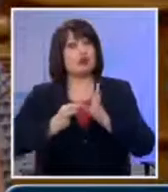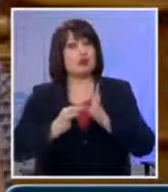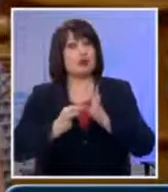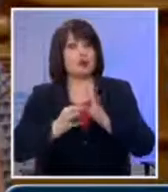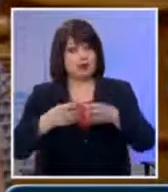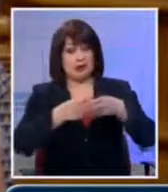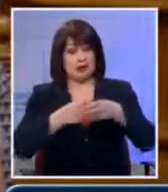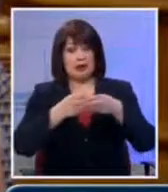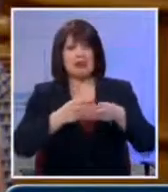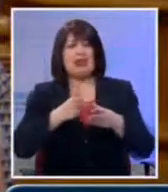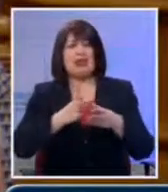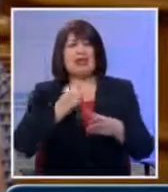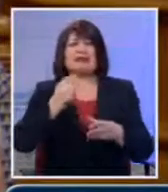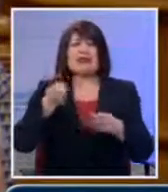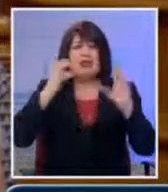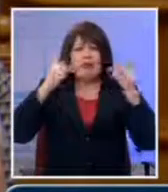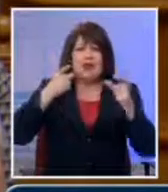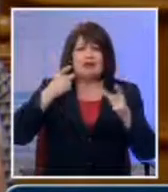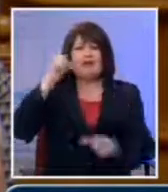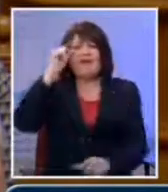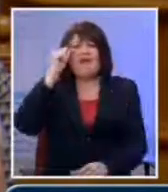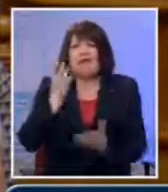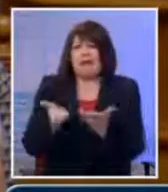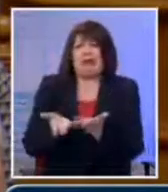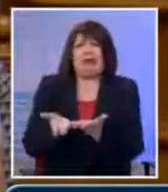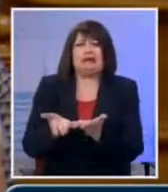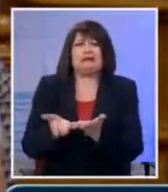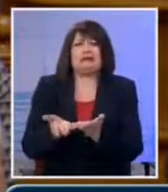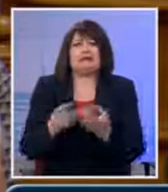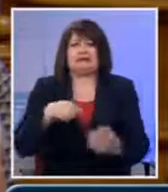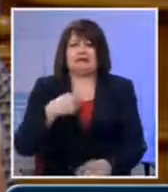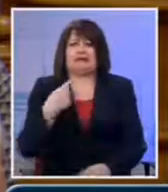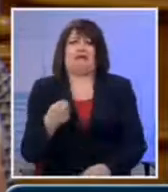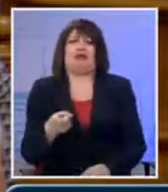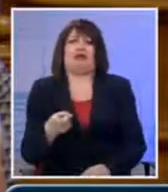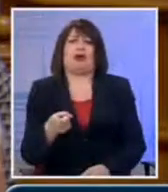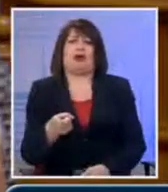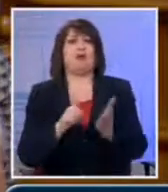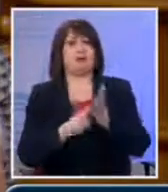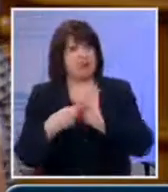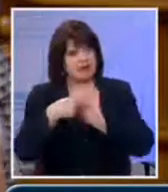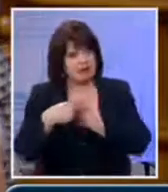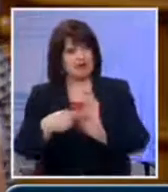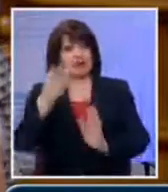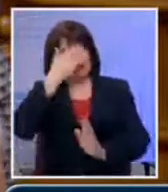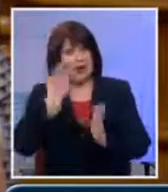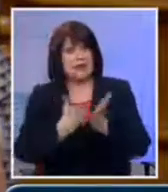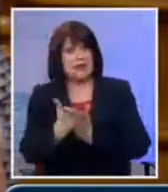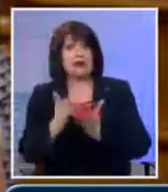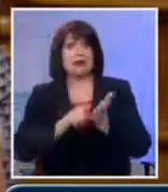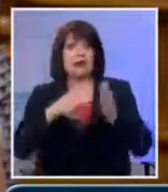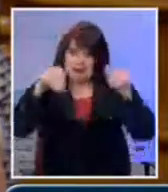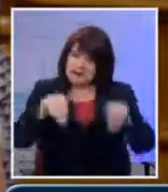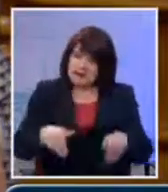σε φοιτητική παράταξη και όχι σε παράταξη που πρέπει να με την πράξη και την παρουσία της και το ήθος της να δίνει σεβασμό